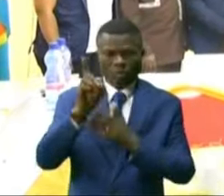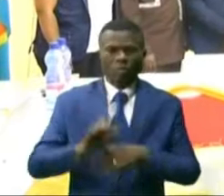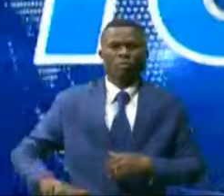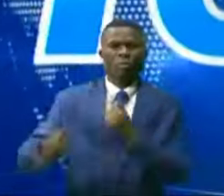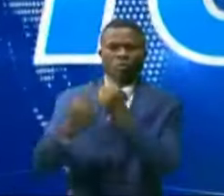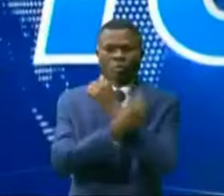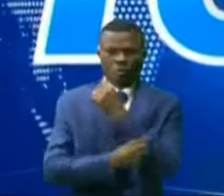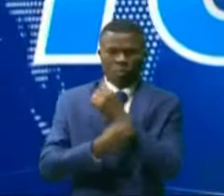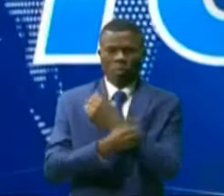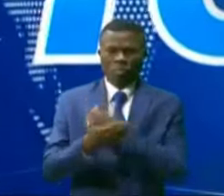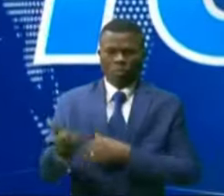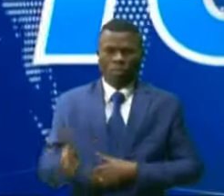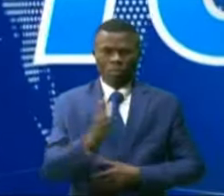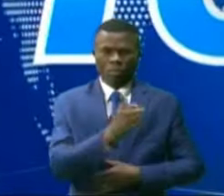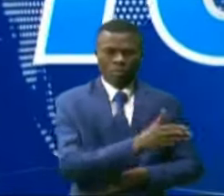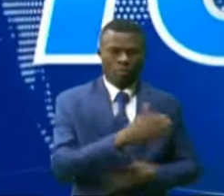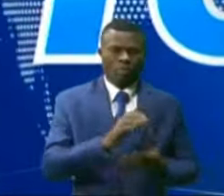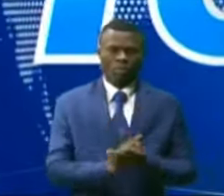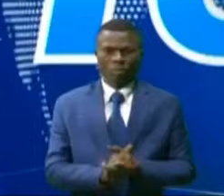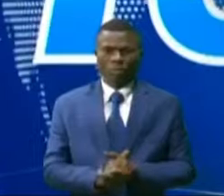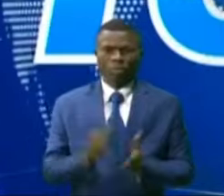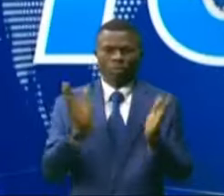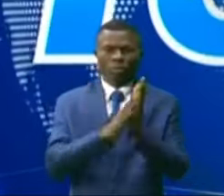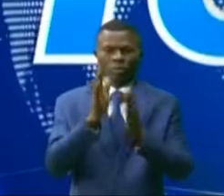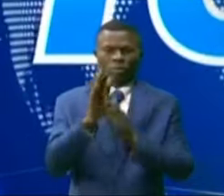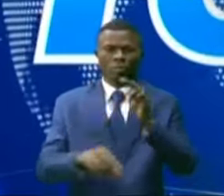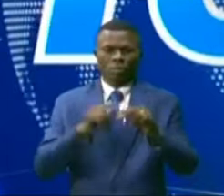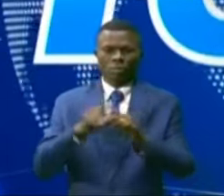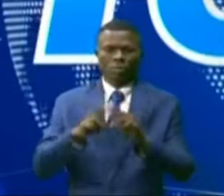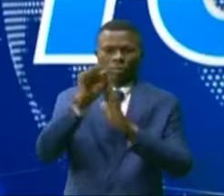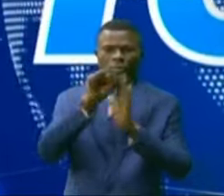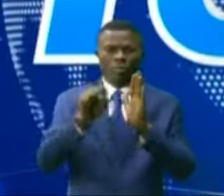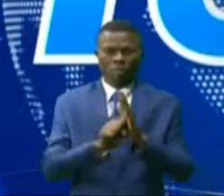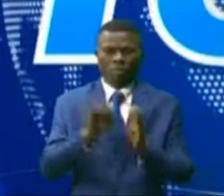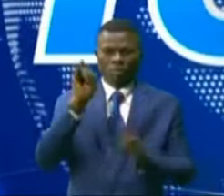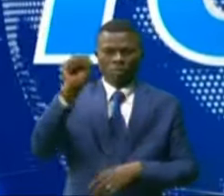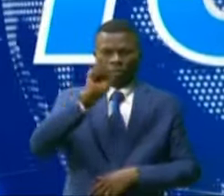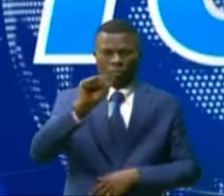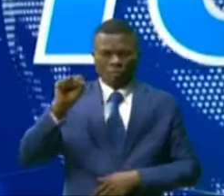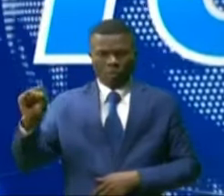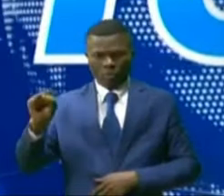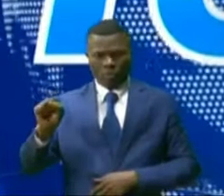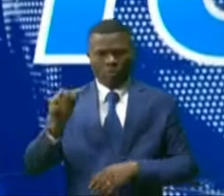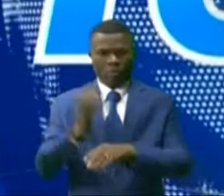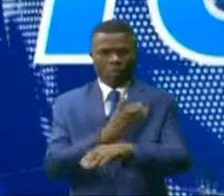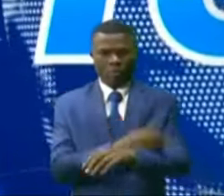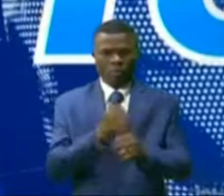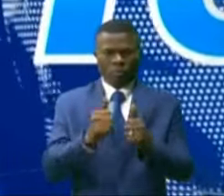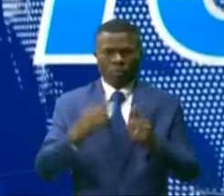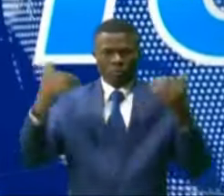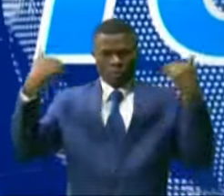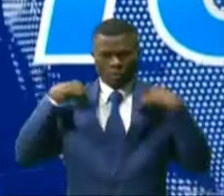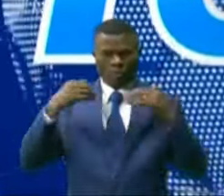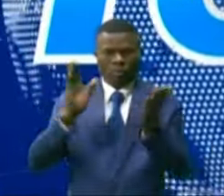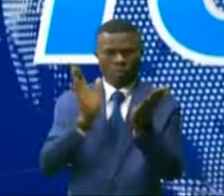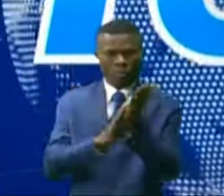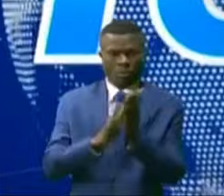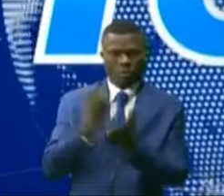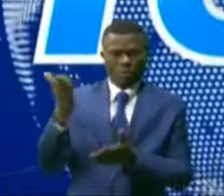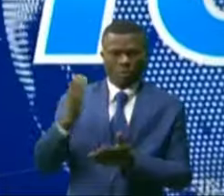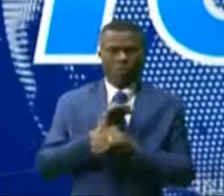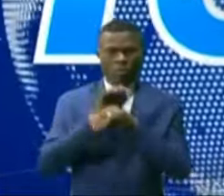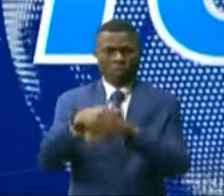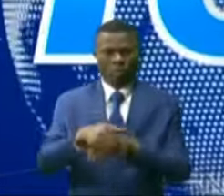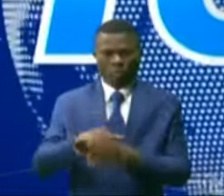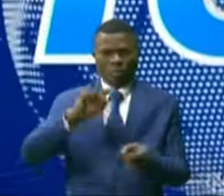pays. Et puis l'Institut national des statistiques prend une nouvelle orientation. Le comité de gestion s'est engagé à